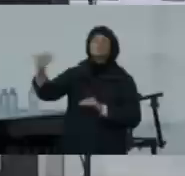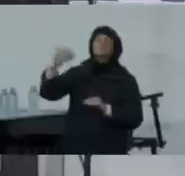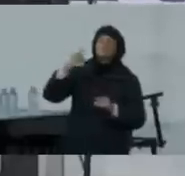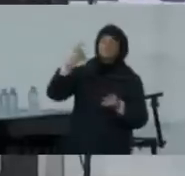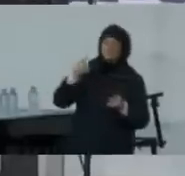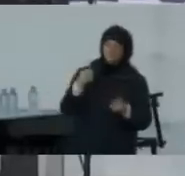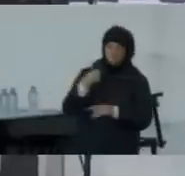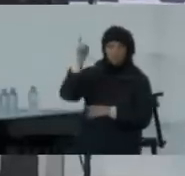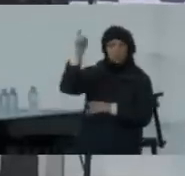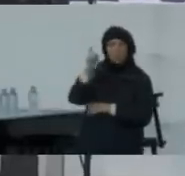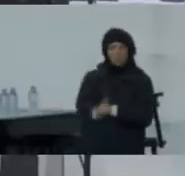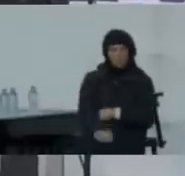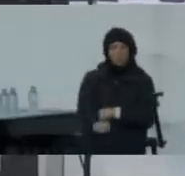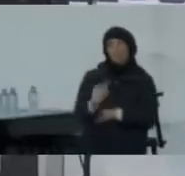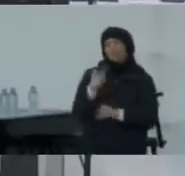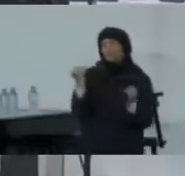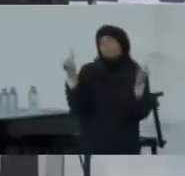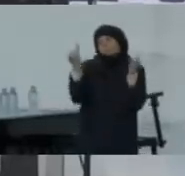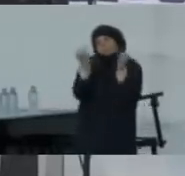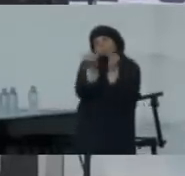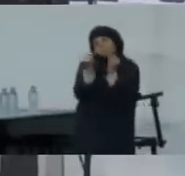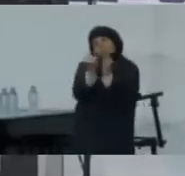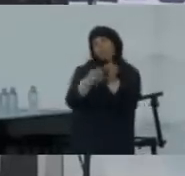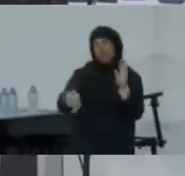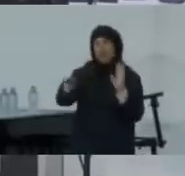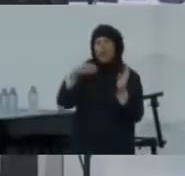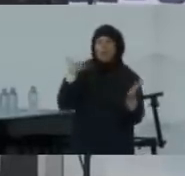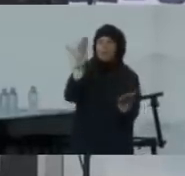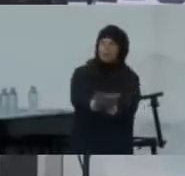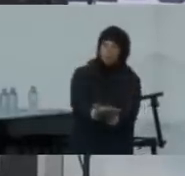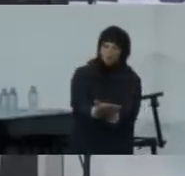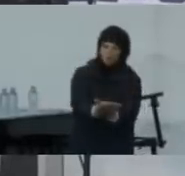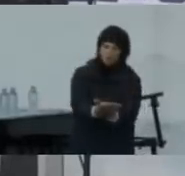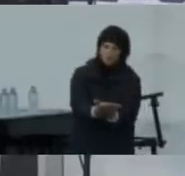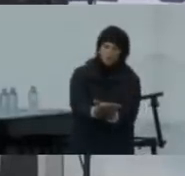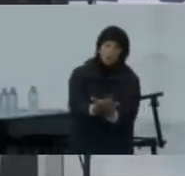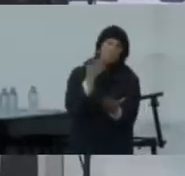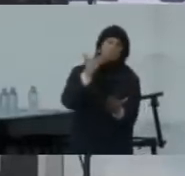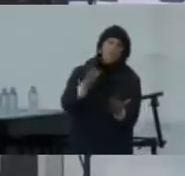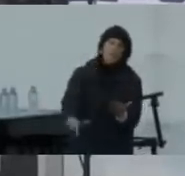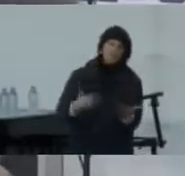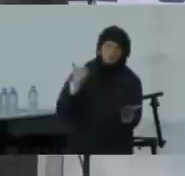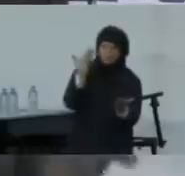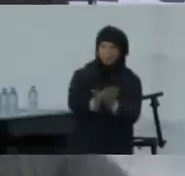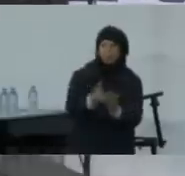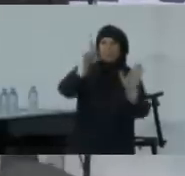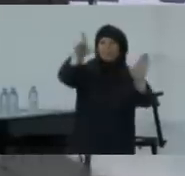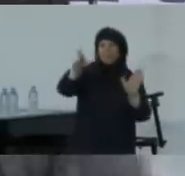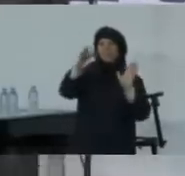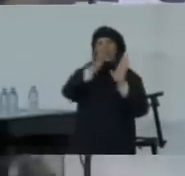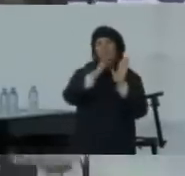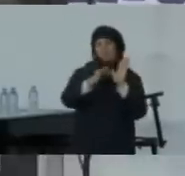una piccola, si chiama una modesta proposta. Io voglio farvi una modesta proposta in 7 punti, me li sono